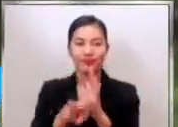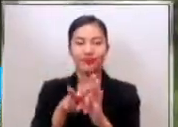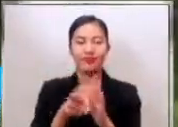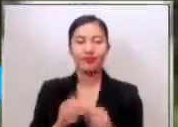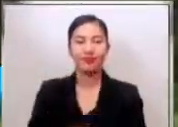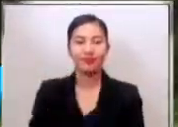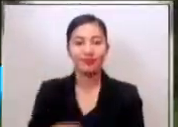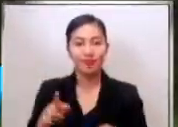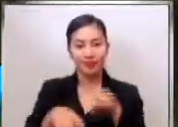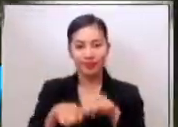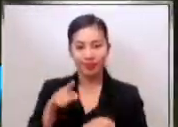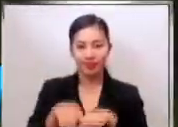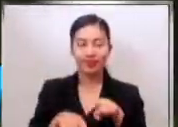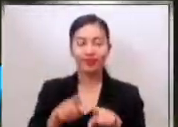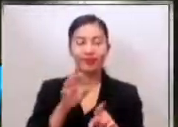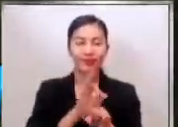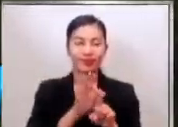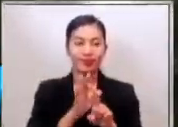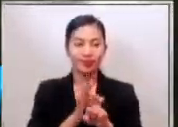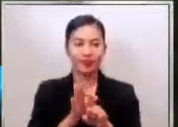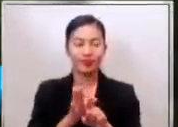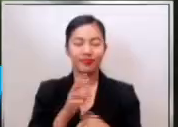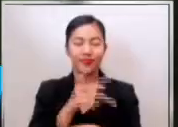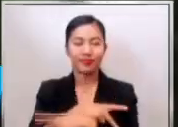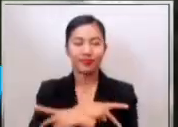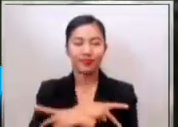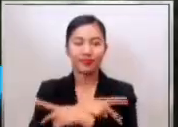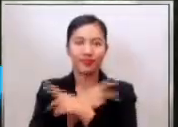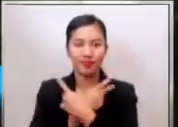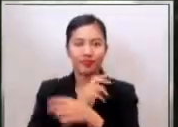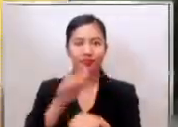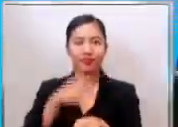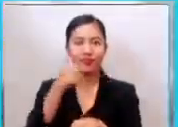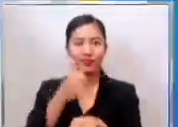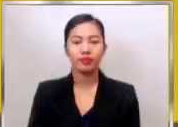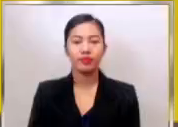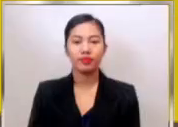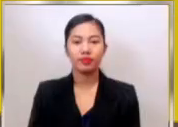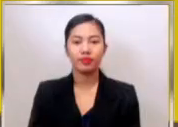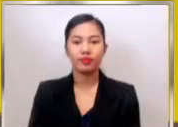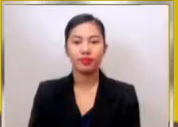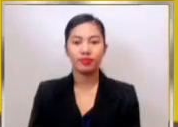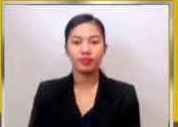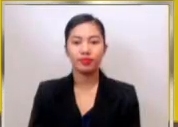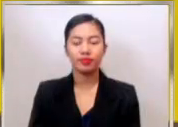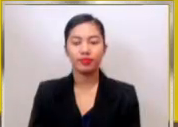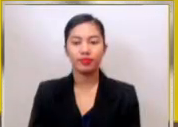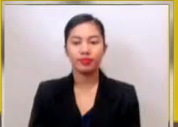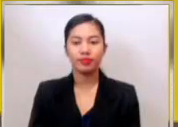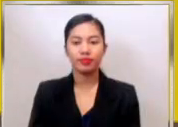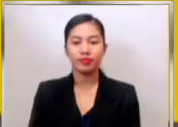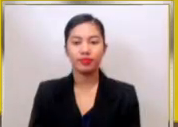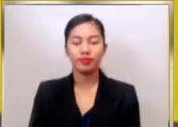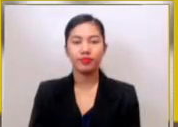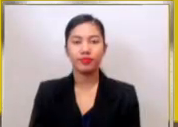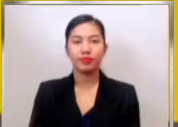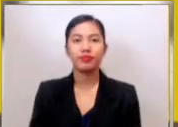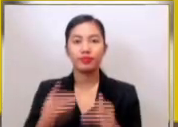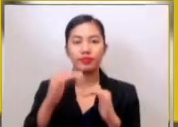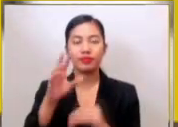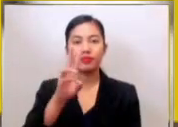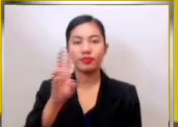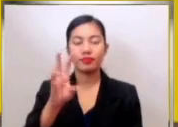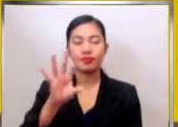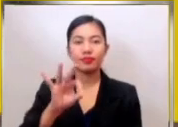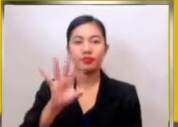Nakatakdang ikasal si Carla at Tom bukas sa Batangas. Mahigit 698,000